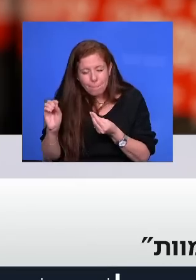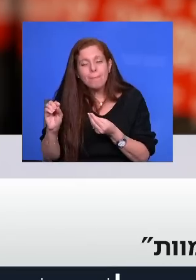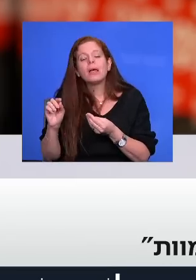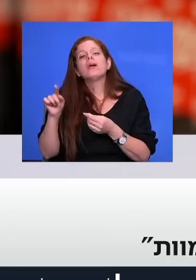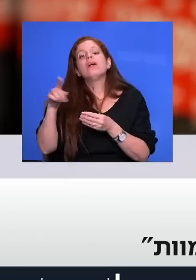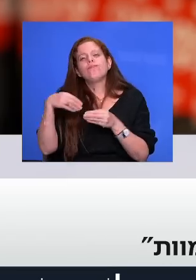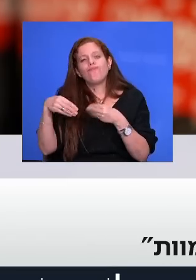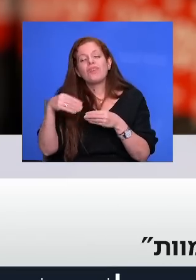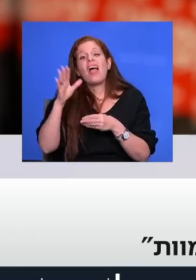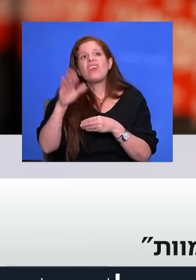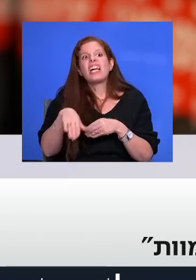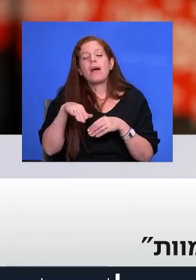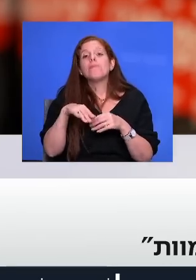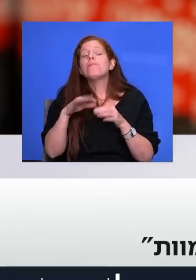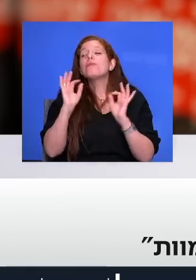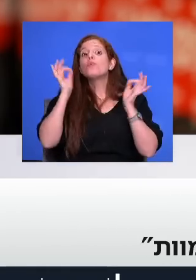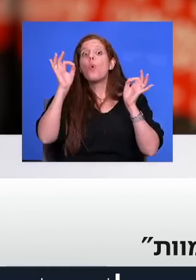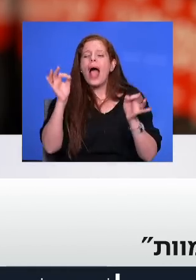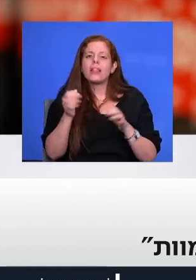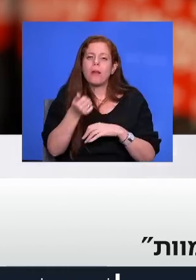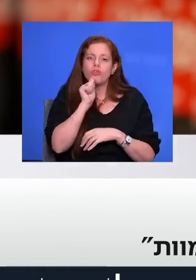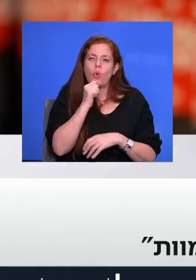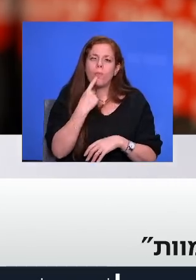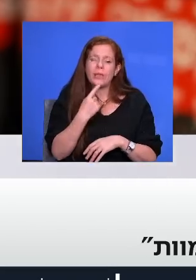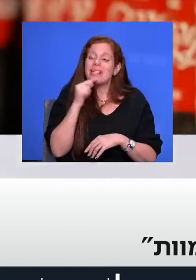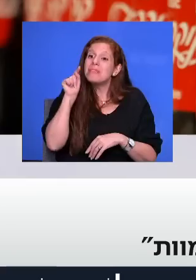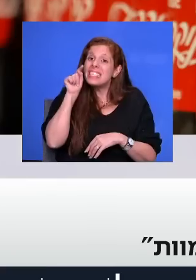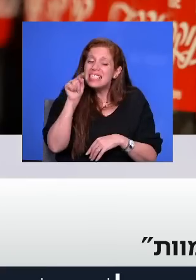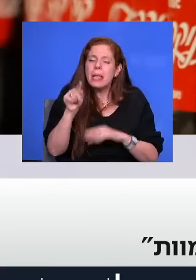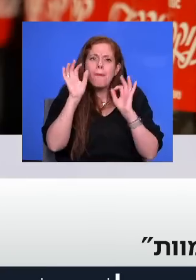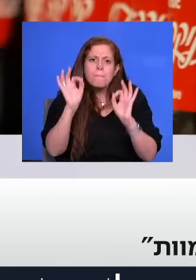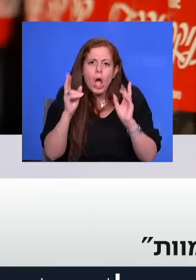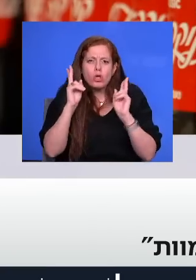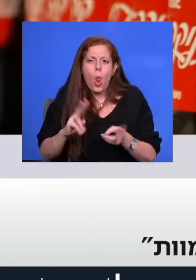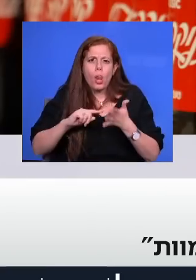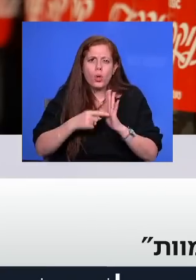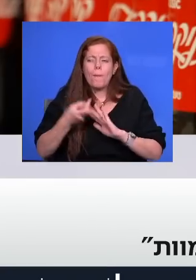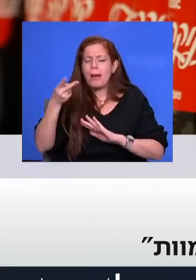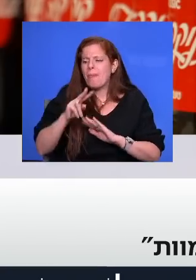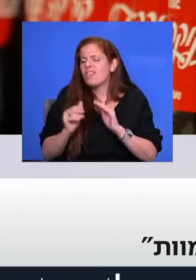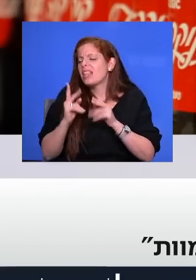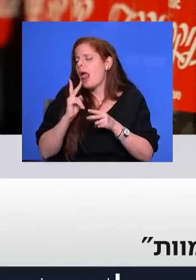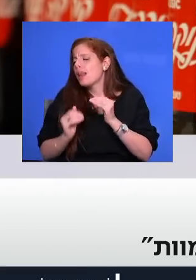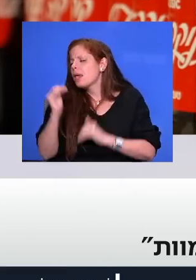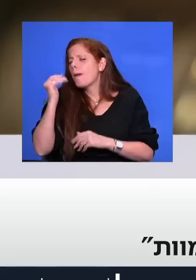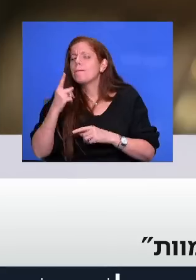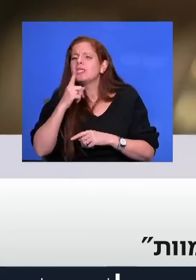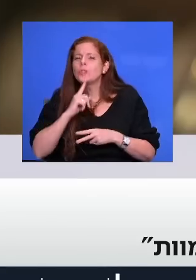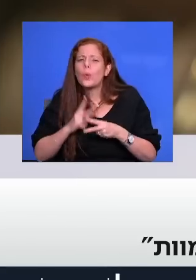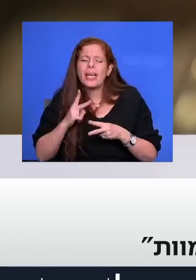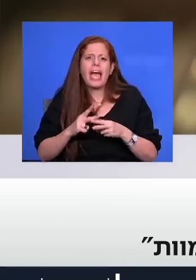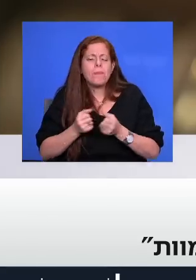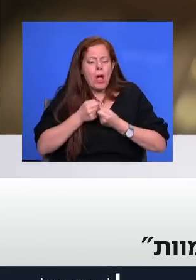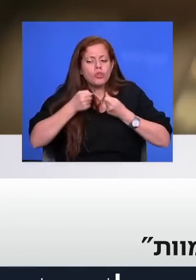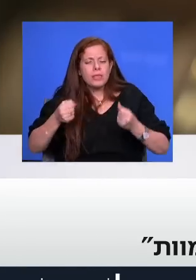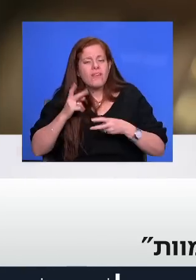ביטול המס על המשקאות הממותקים, כי זה מה שממש עלול לגרום למוות, זה עלול לגרום לעלייה בסוכרת, בהשמנה ולמחלות שגורמות גורמות